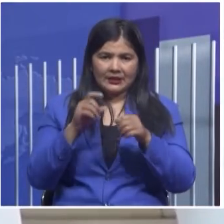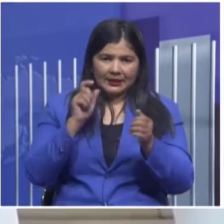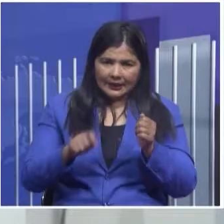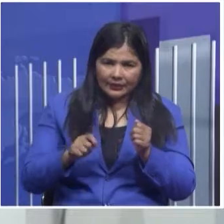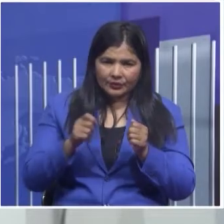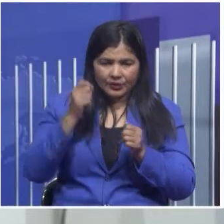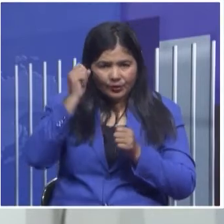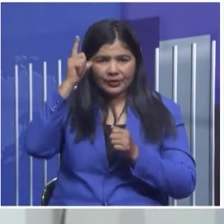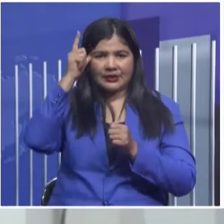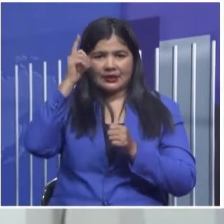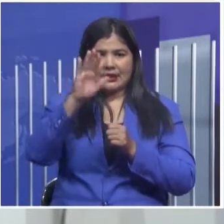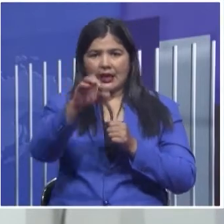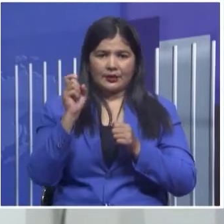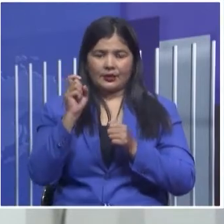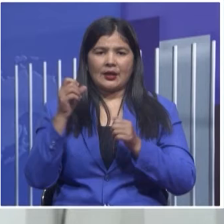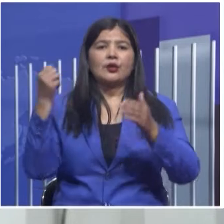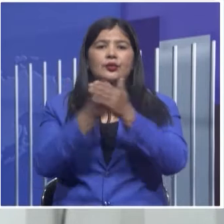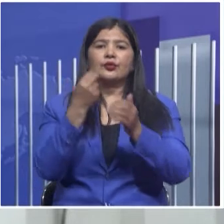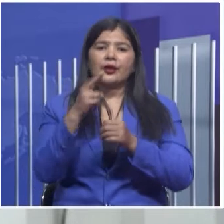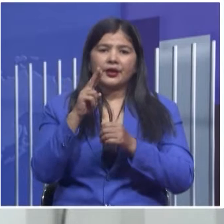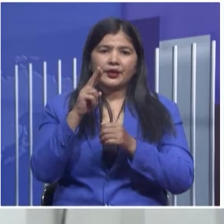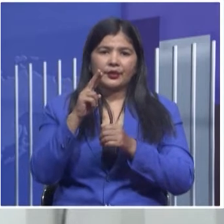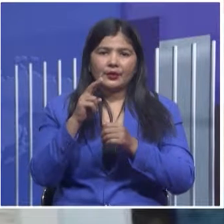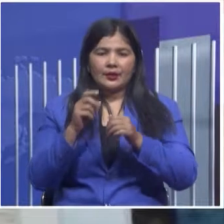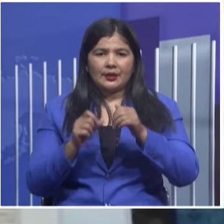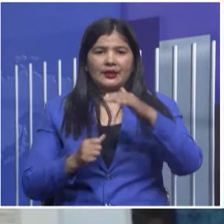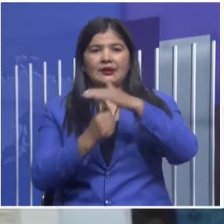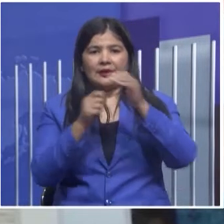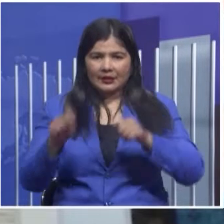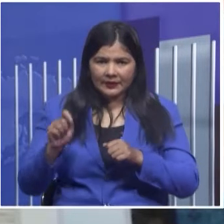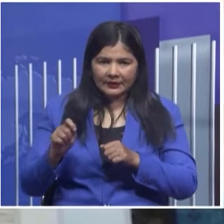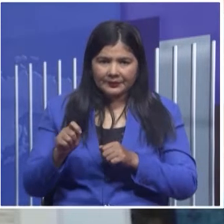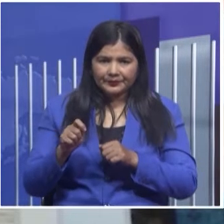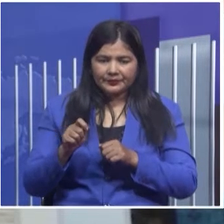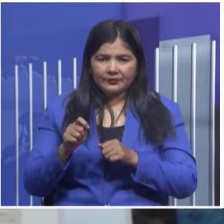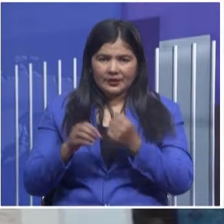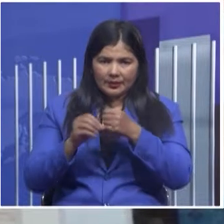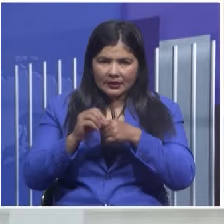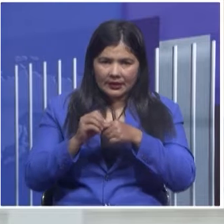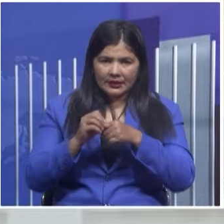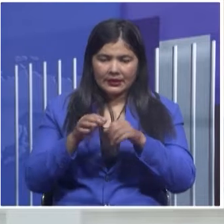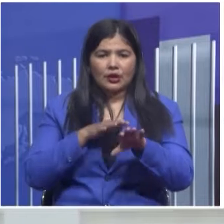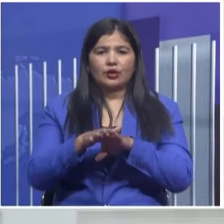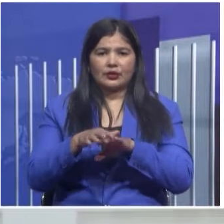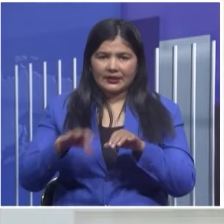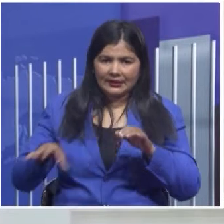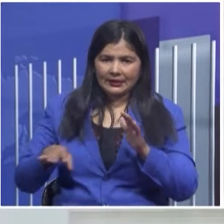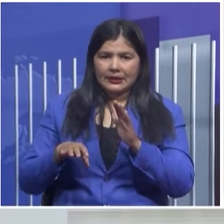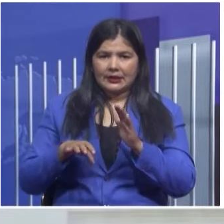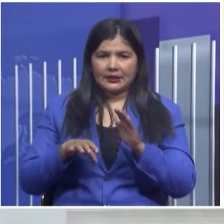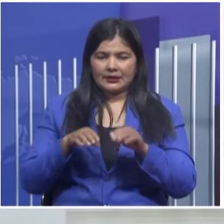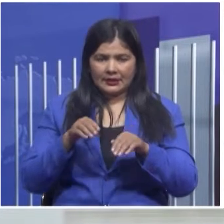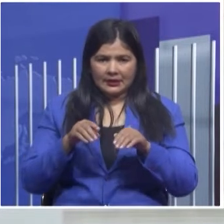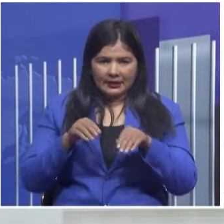पाटो बुझ्न आयोगमा पुग्नुभएका महान्याधिवक्ता खम्मबहादुर खातीसँग पनि आयोगका पदाधिकारीहरूले स्थानीय निर्वाचन वैशाखमै